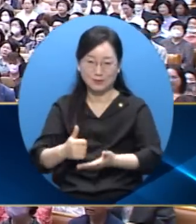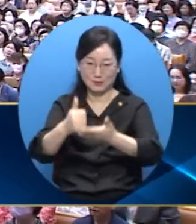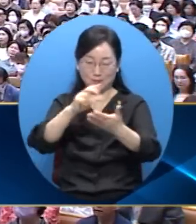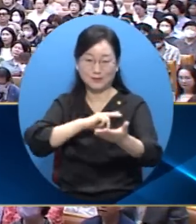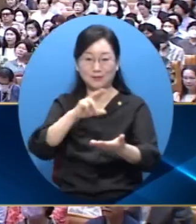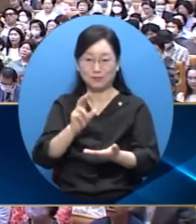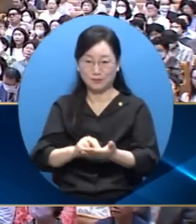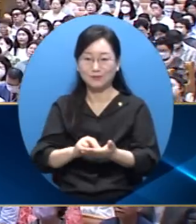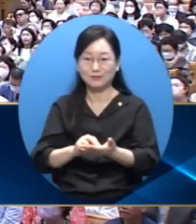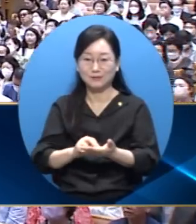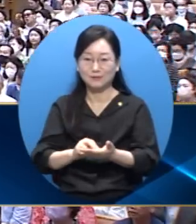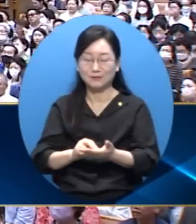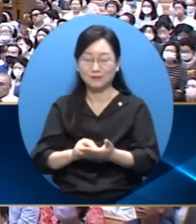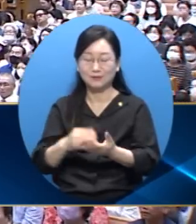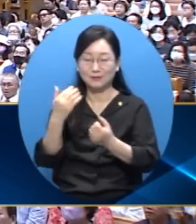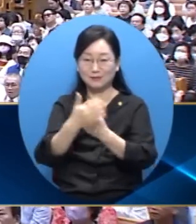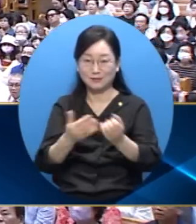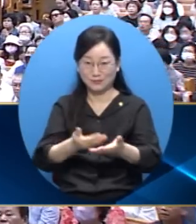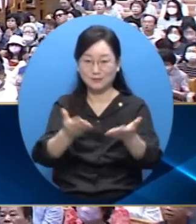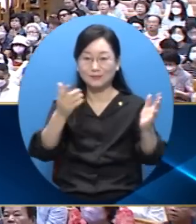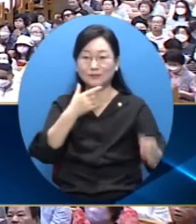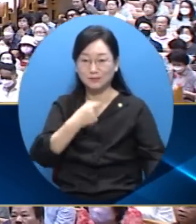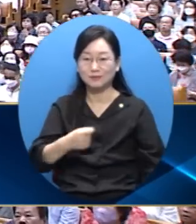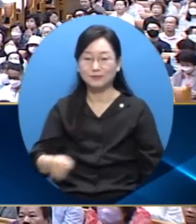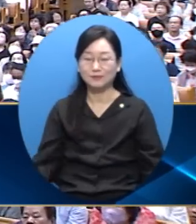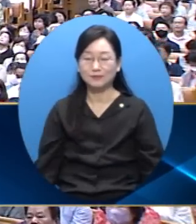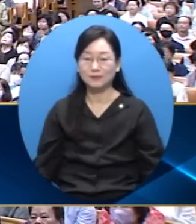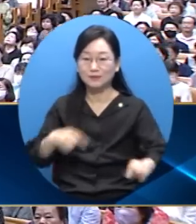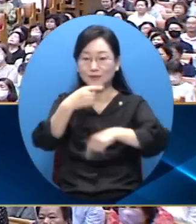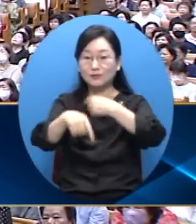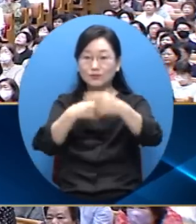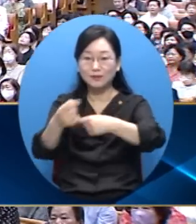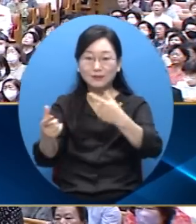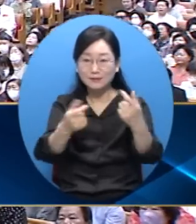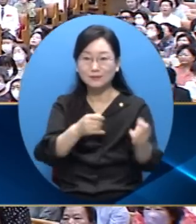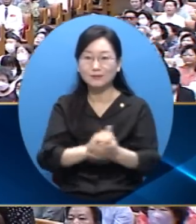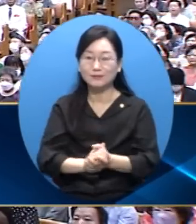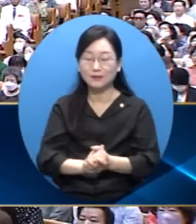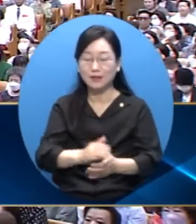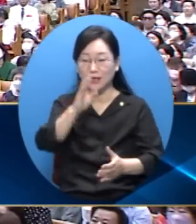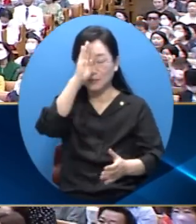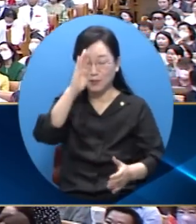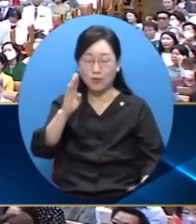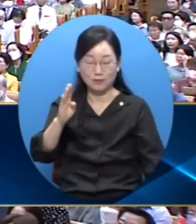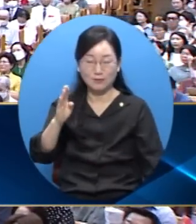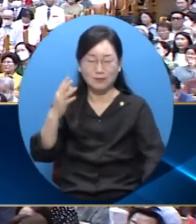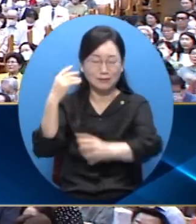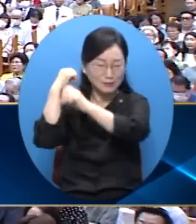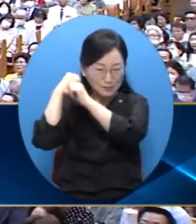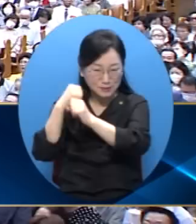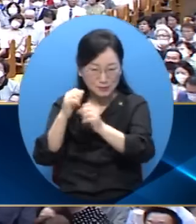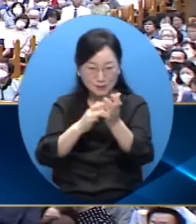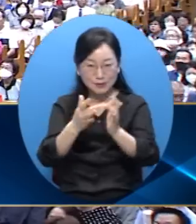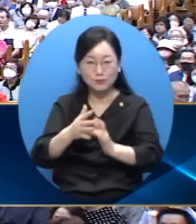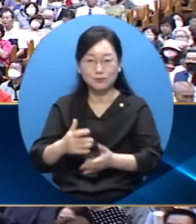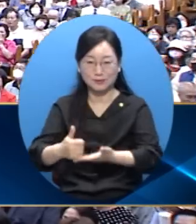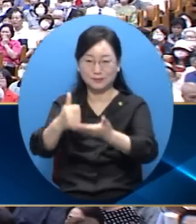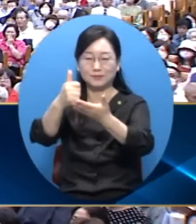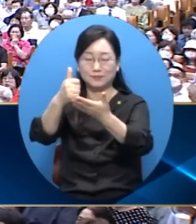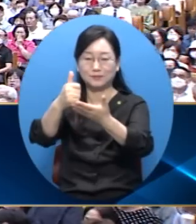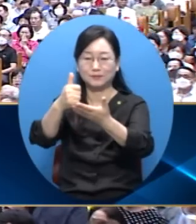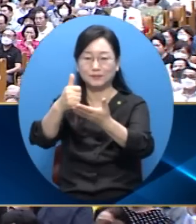같은 제목으로 함께 말씀의 은혜를 나누기 원합니다. 제목을 한번 함께 따라 하시기 바랍니다. 병을 짊어지신 예수님.